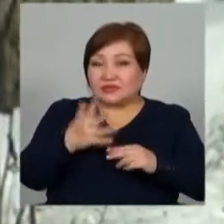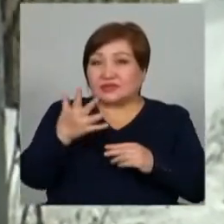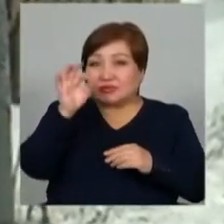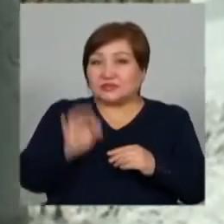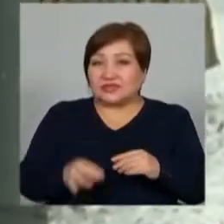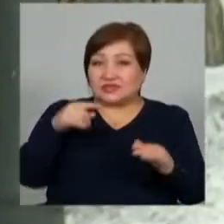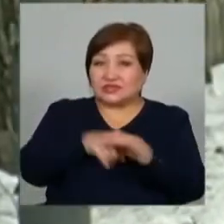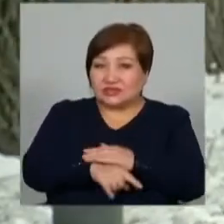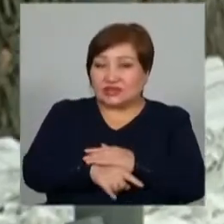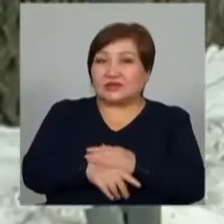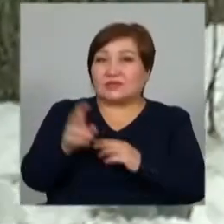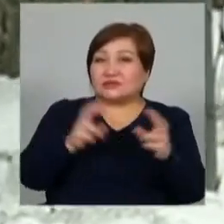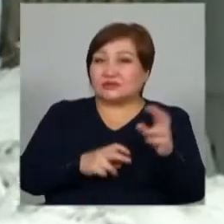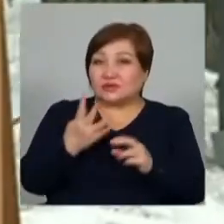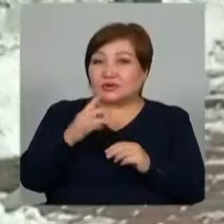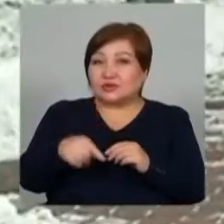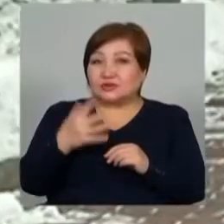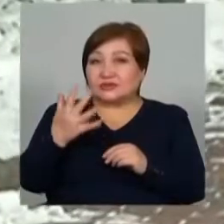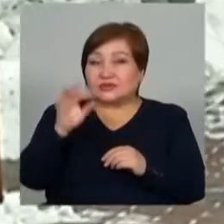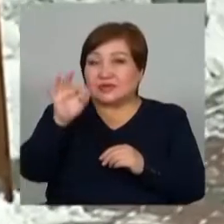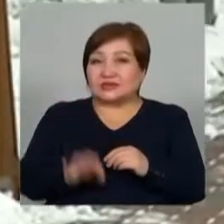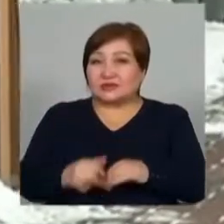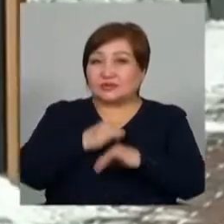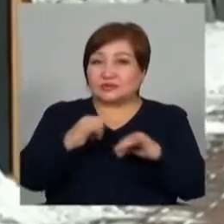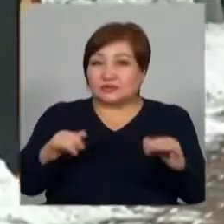ішкі өнім көлемін 4,5%-ға өсіру жоспарланған.